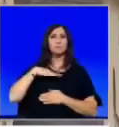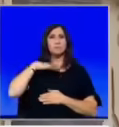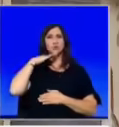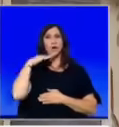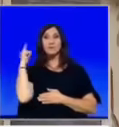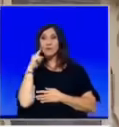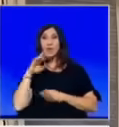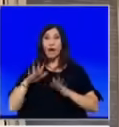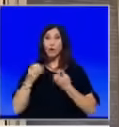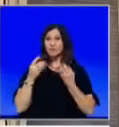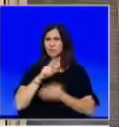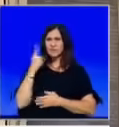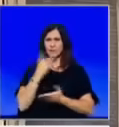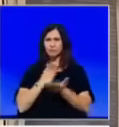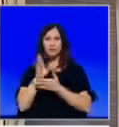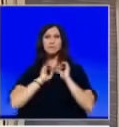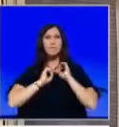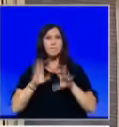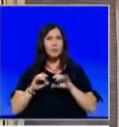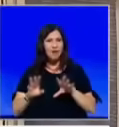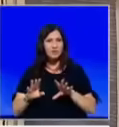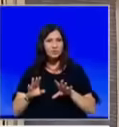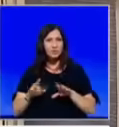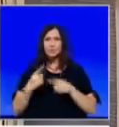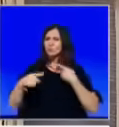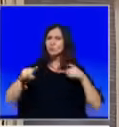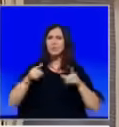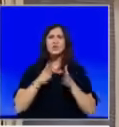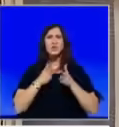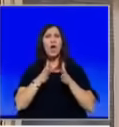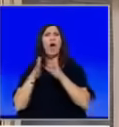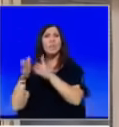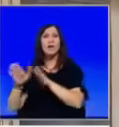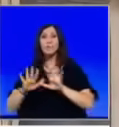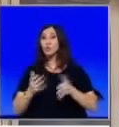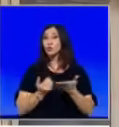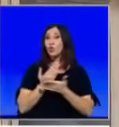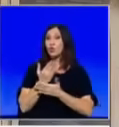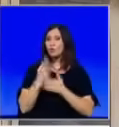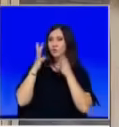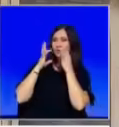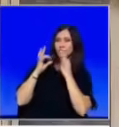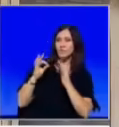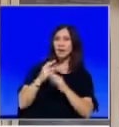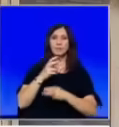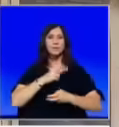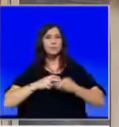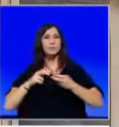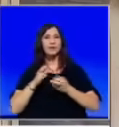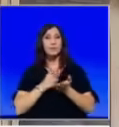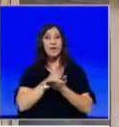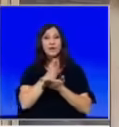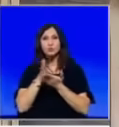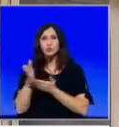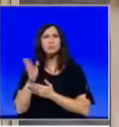ден, ако е възможно, не само чрез предаването, от най-различни канали по нещо ново, да внимаваме, да проверяваме